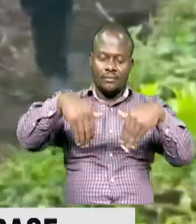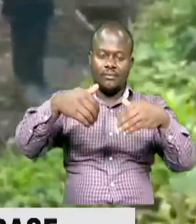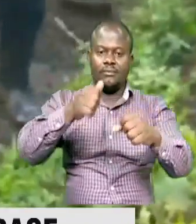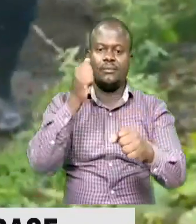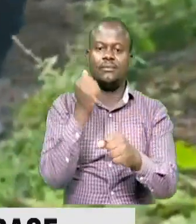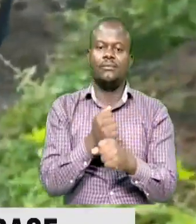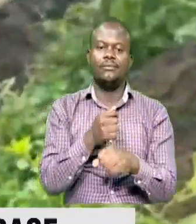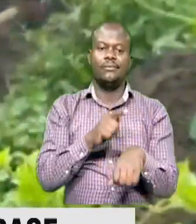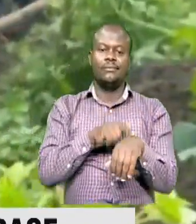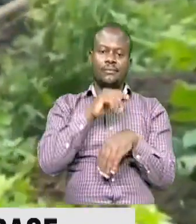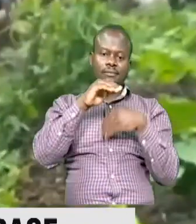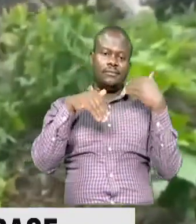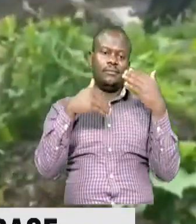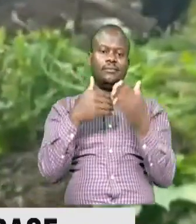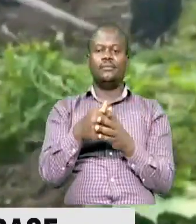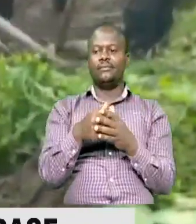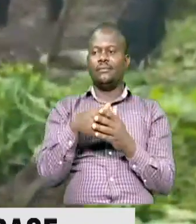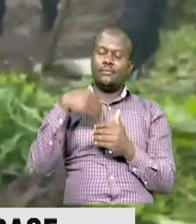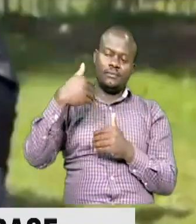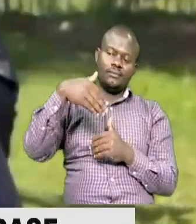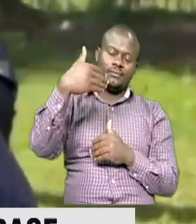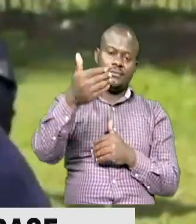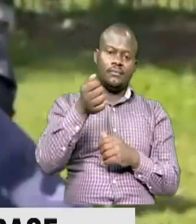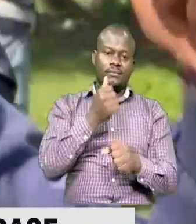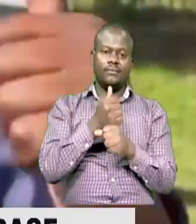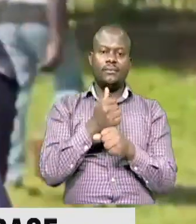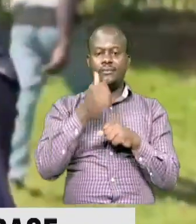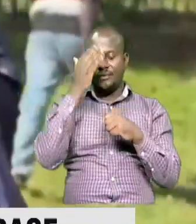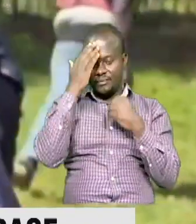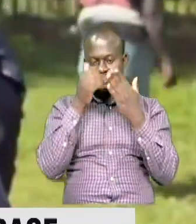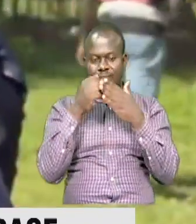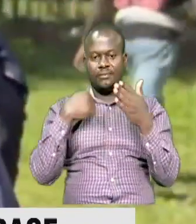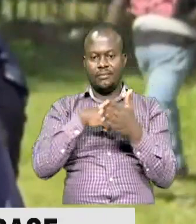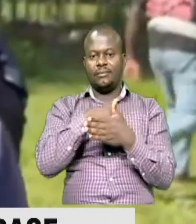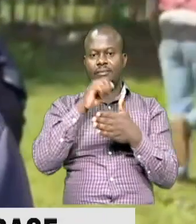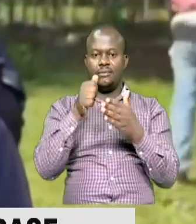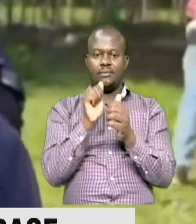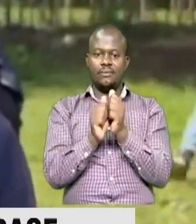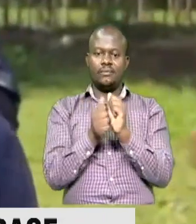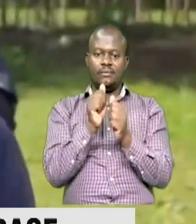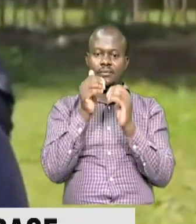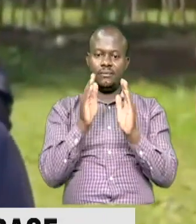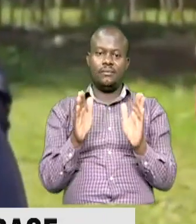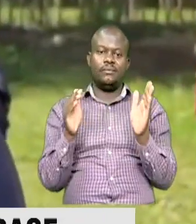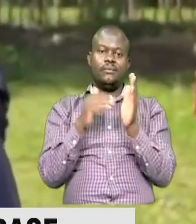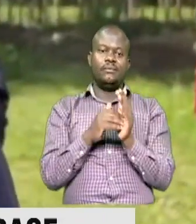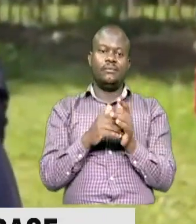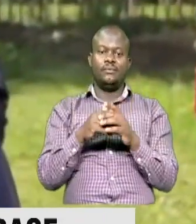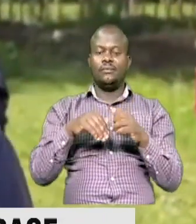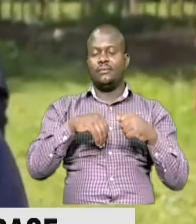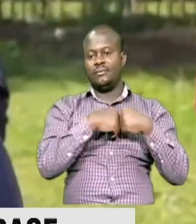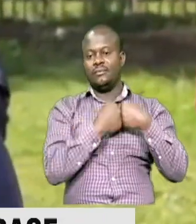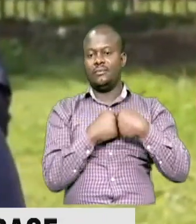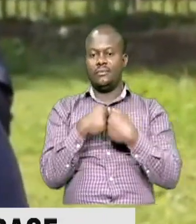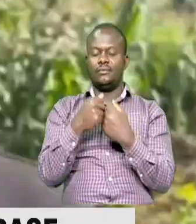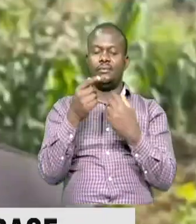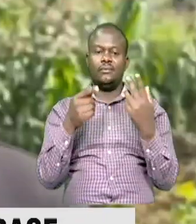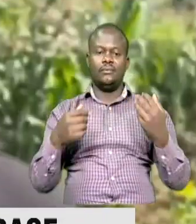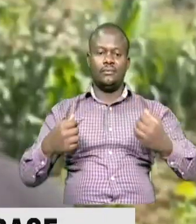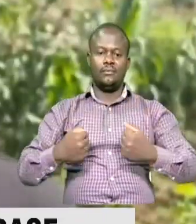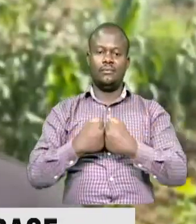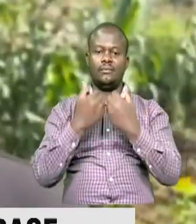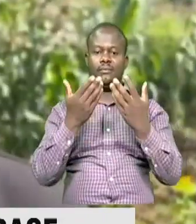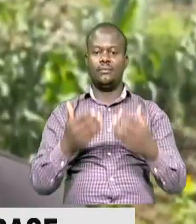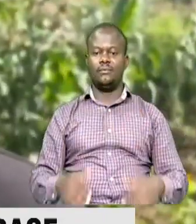umuganda igihe cyose y'ukwezi, nadukora umuganda kugira ngo tubako twakwigwanaho no guhangana n'iki kiza cy'aya mazi.